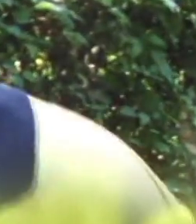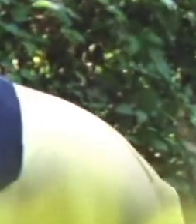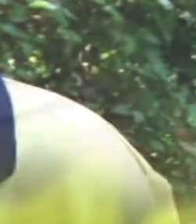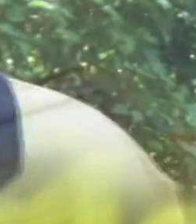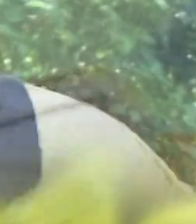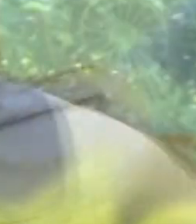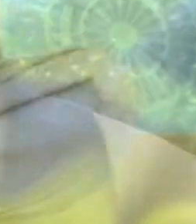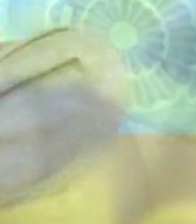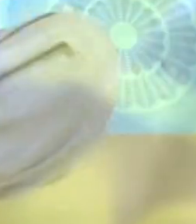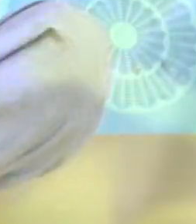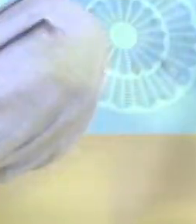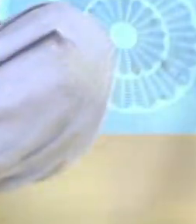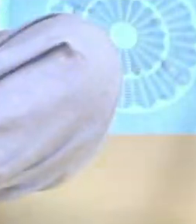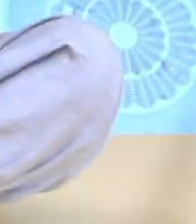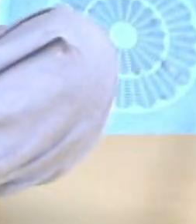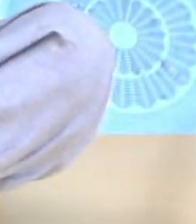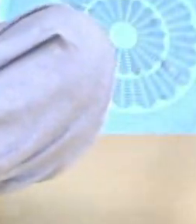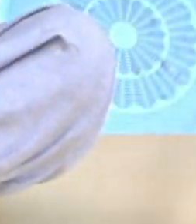으